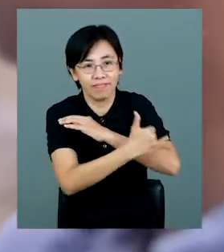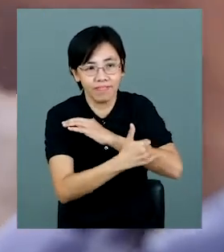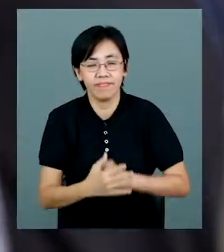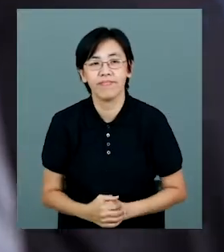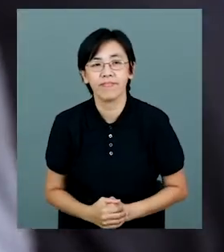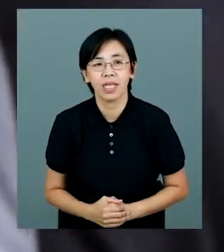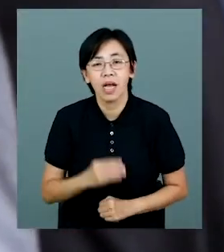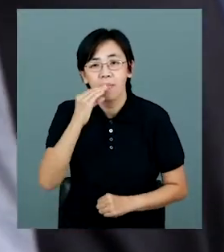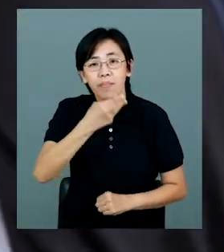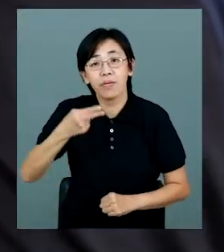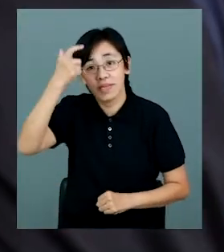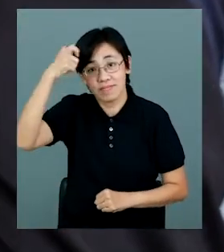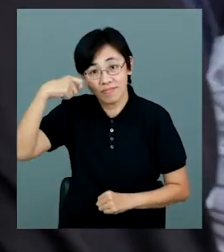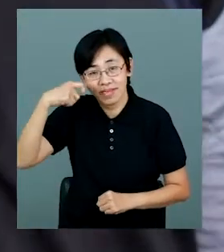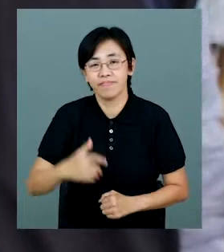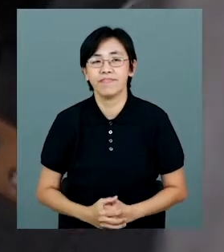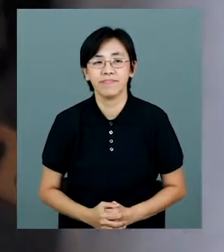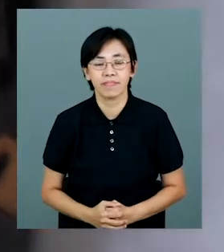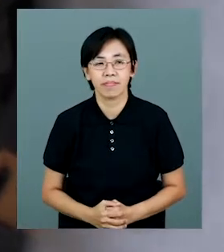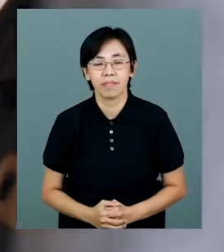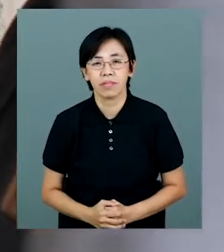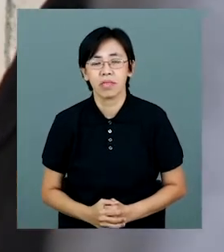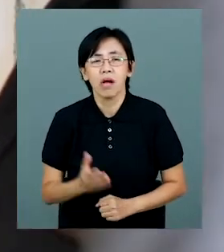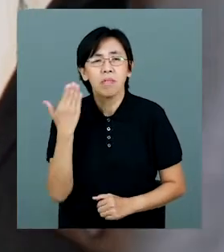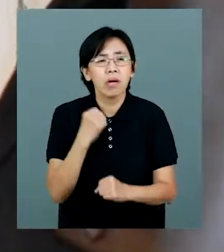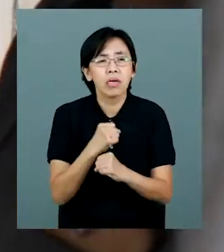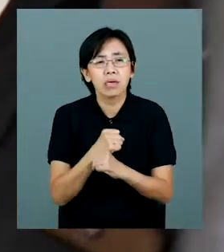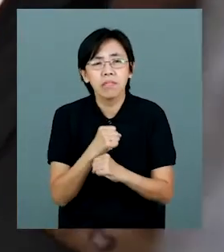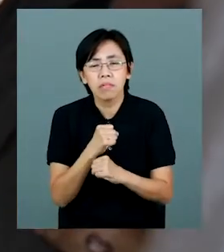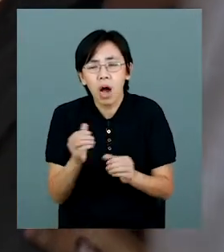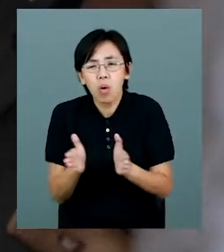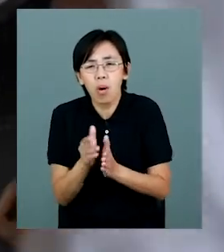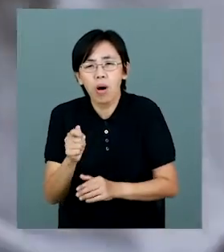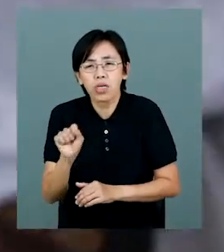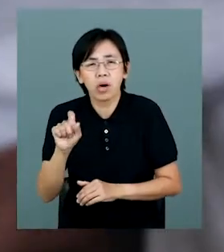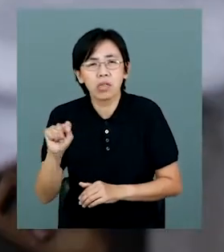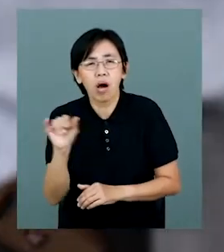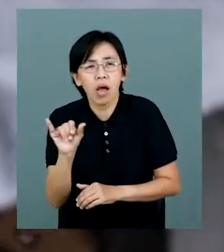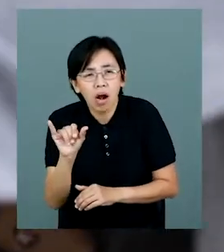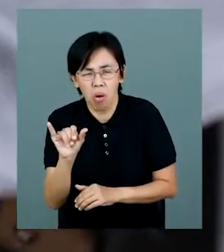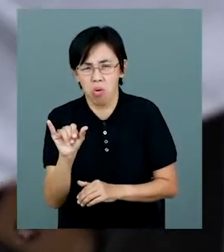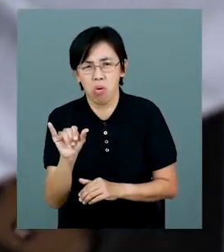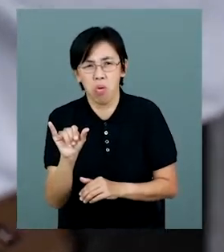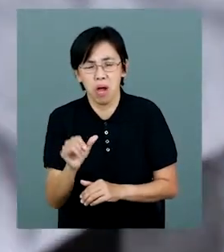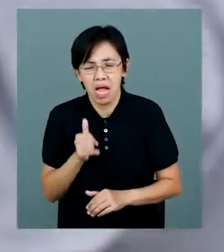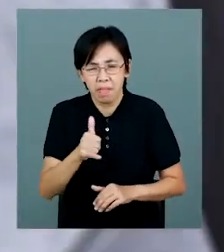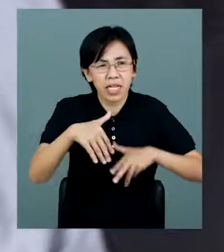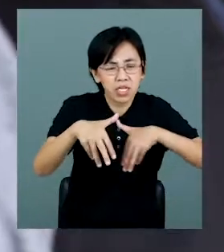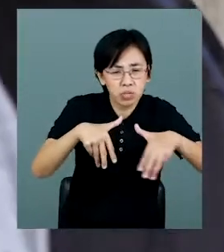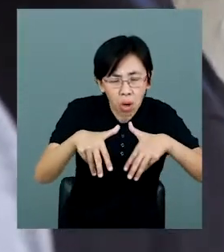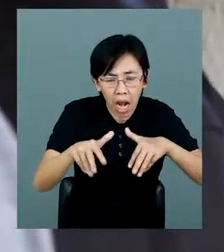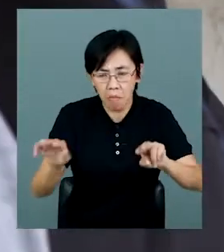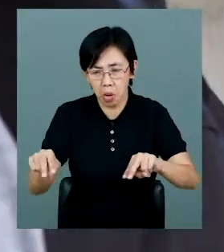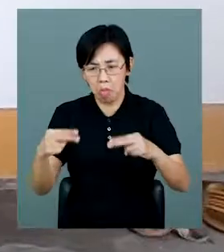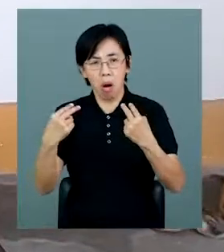าวค่ะ เข้าวิระให้ใส่ทั้งตัว ตอนที่ยังไม่ได้ทำงานร่วมกับอสต.ใช่ไหมคะการลงพื้นที่นี่เหมือนกับว่า